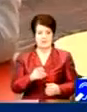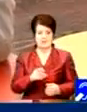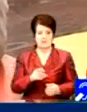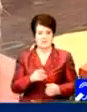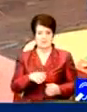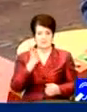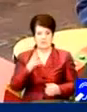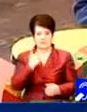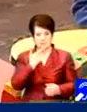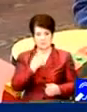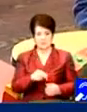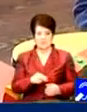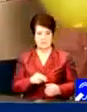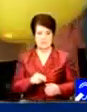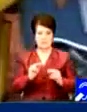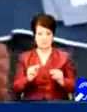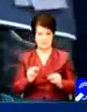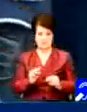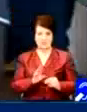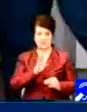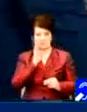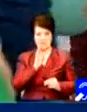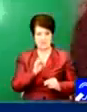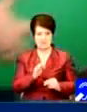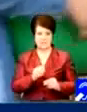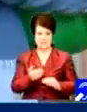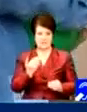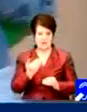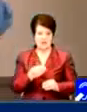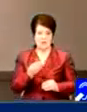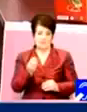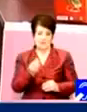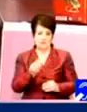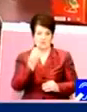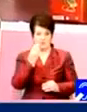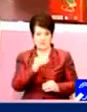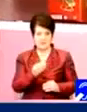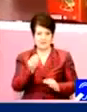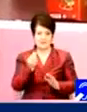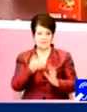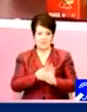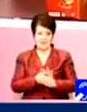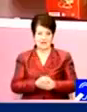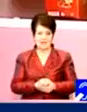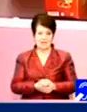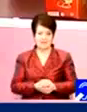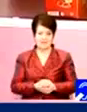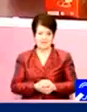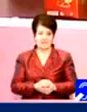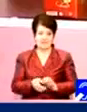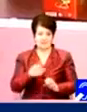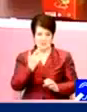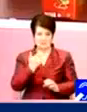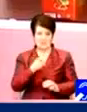vă spun sincer, e complicat. Dimineața trebuie scularea mai devreme. Financiar va fi mai bine ca decât cheltuielile. Și am ales grădinița din